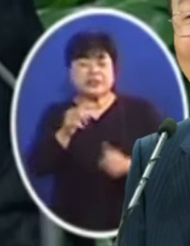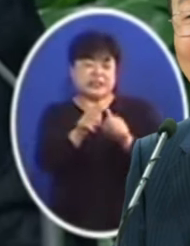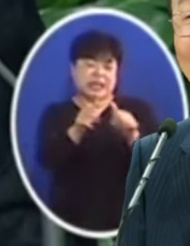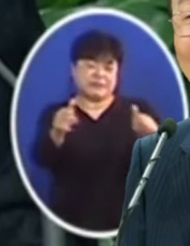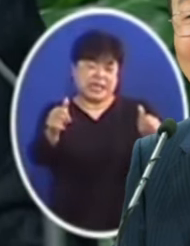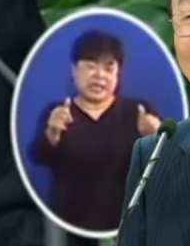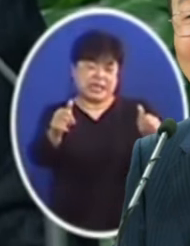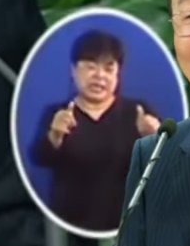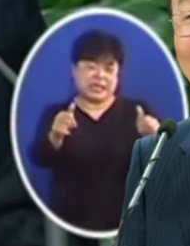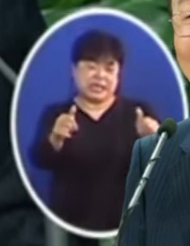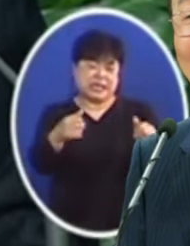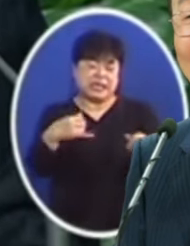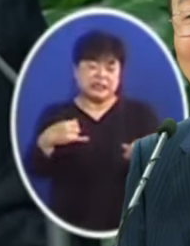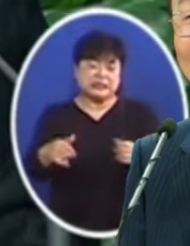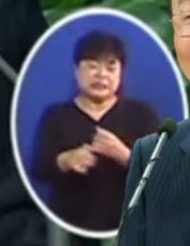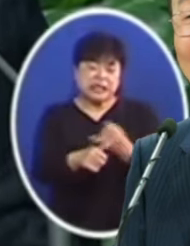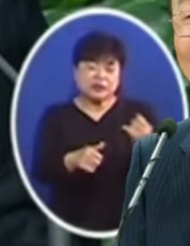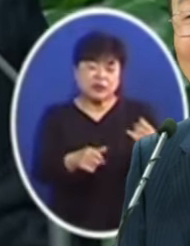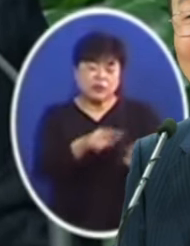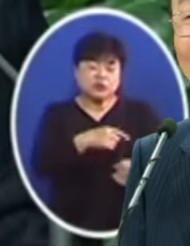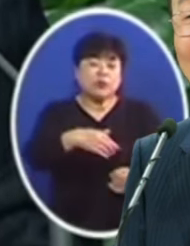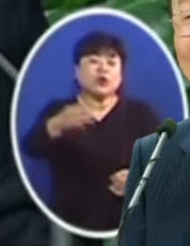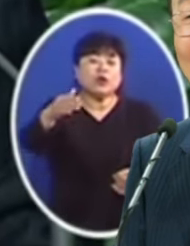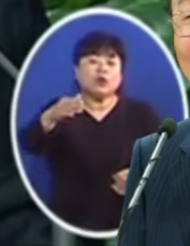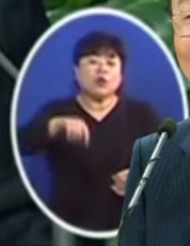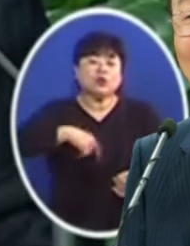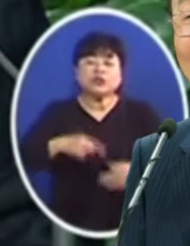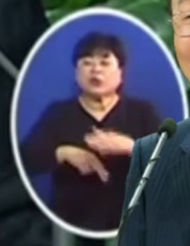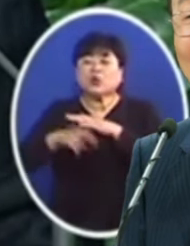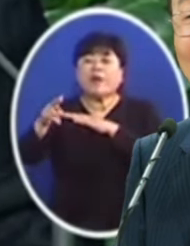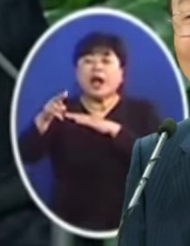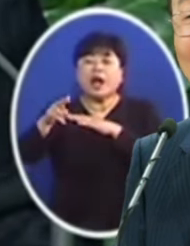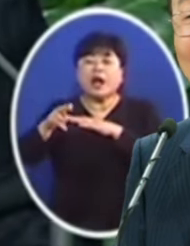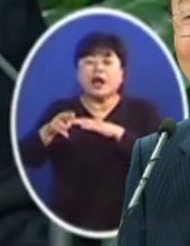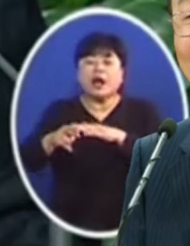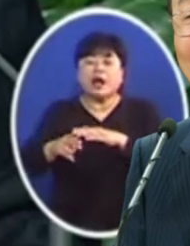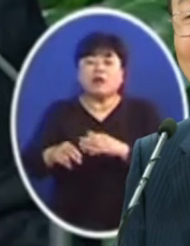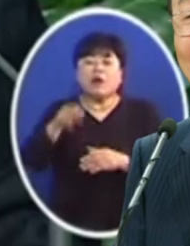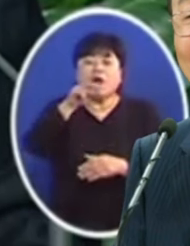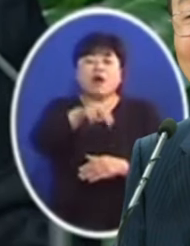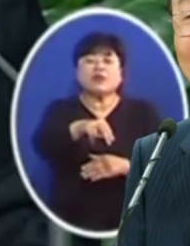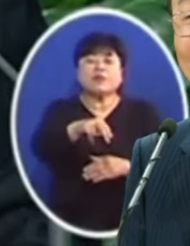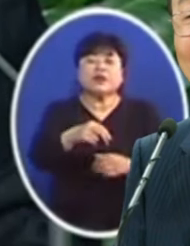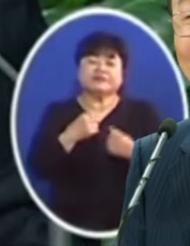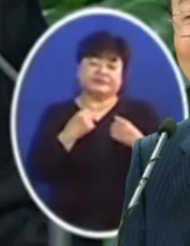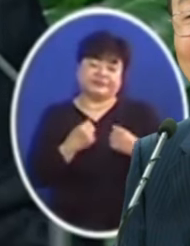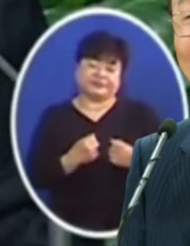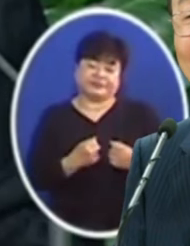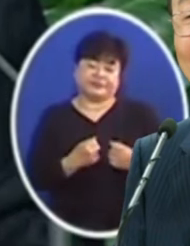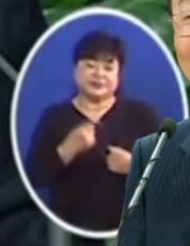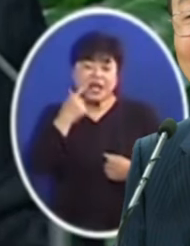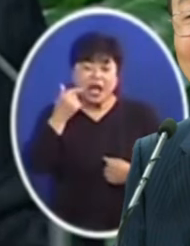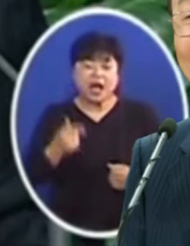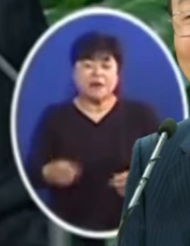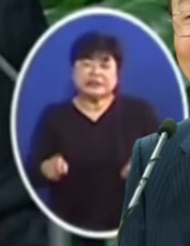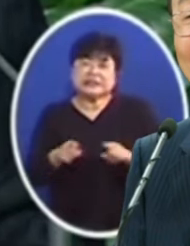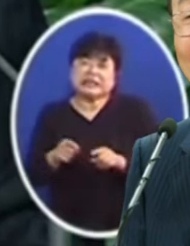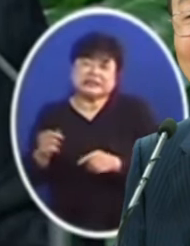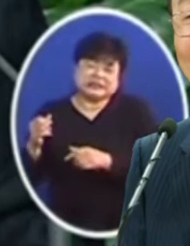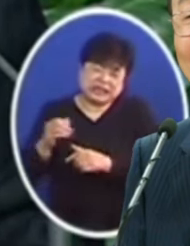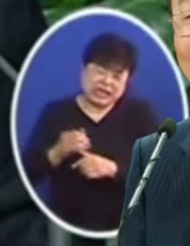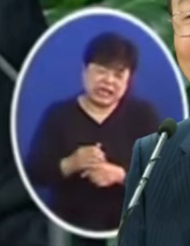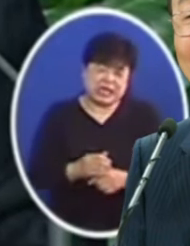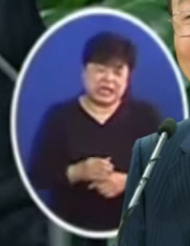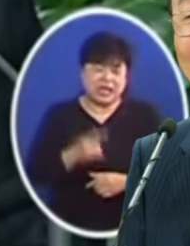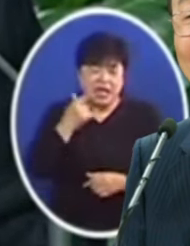남자였었습니다. 처자를 먼저 보내고 자기는 살아나 도망치겠다고 강 입등편에 있는데 건너가면서 아버지 같이 갑시다. 왜